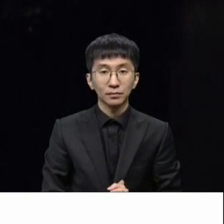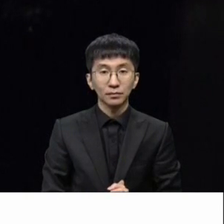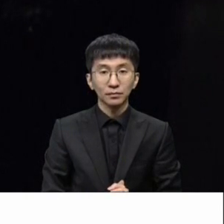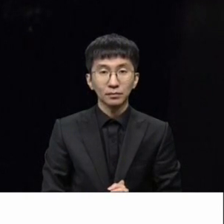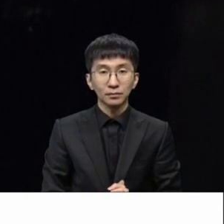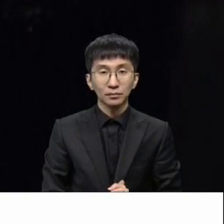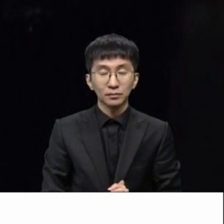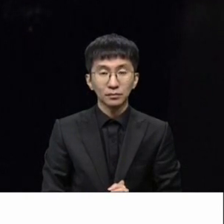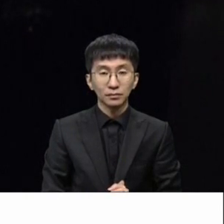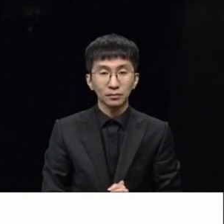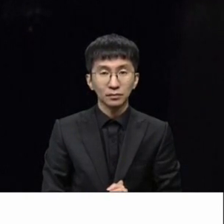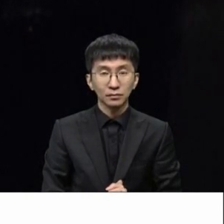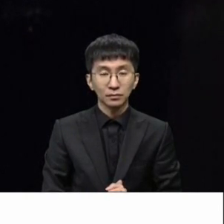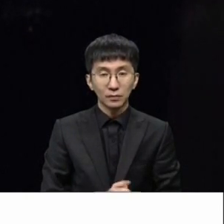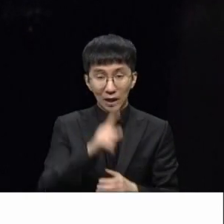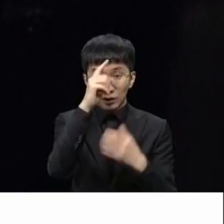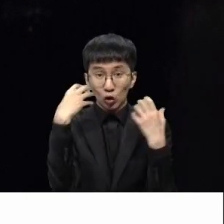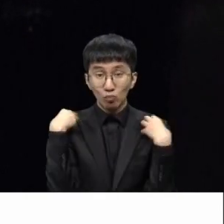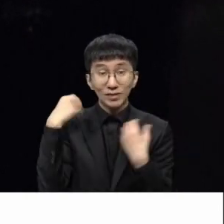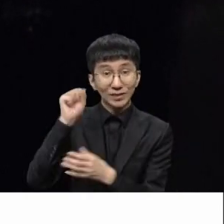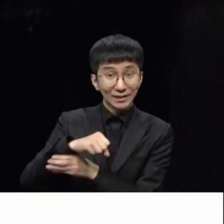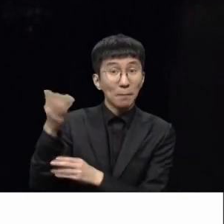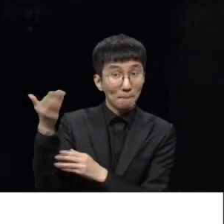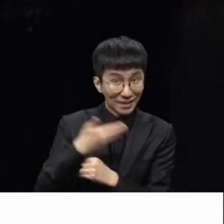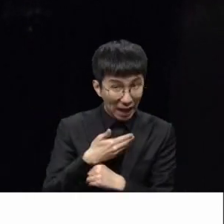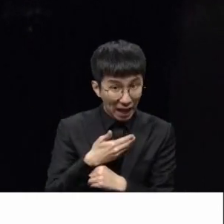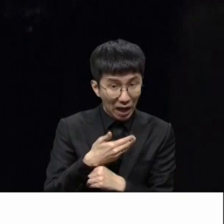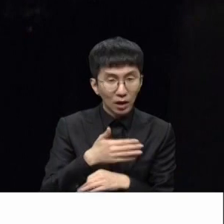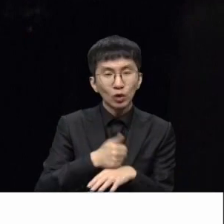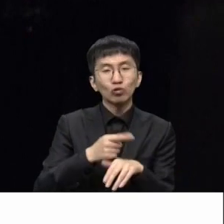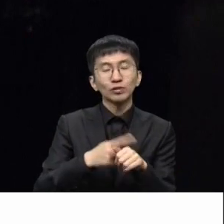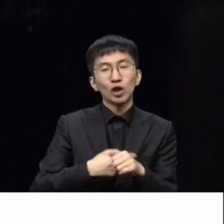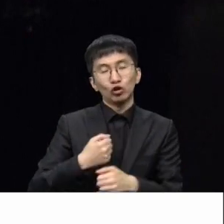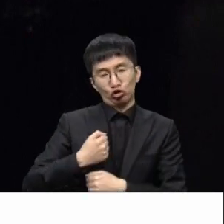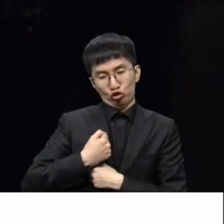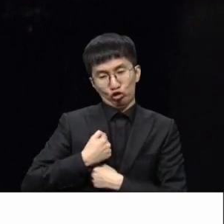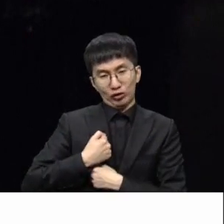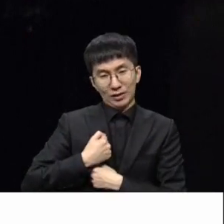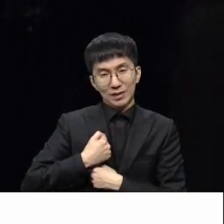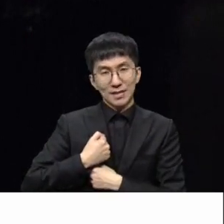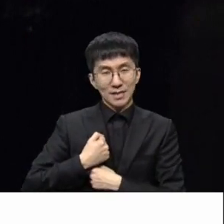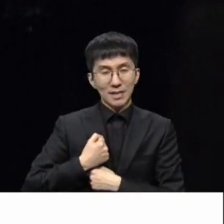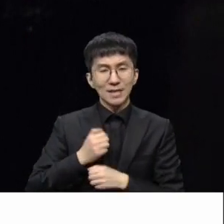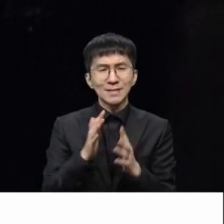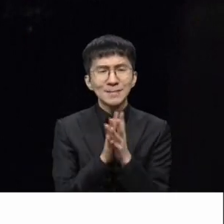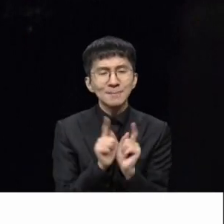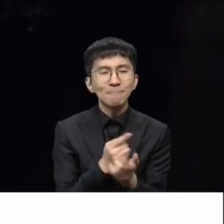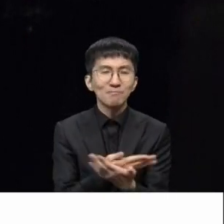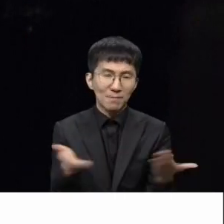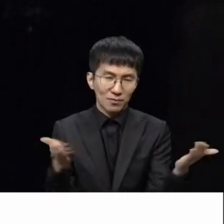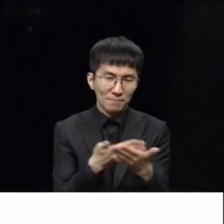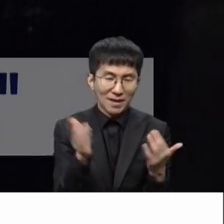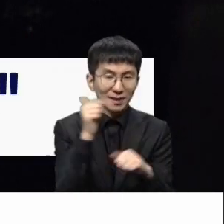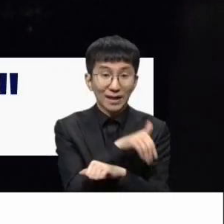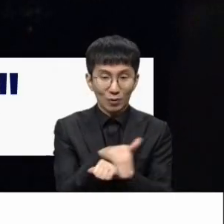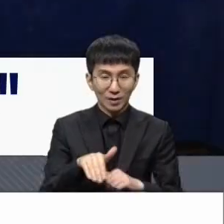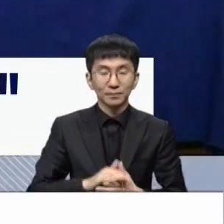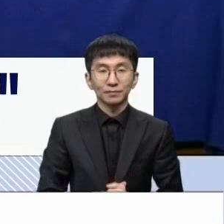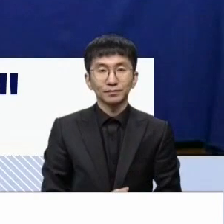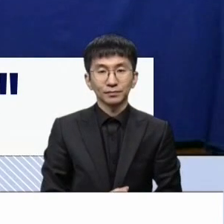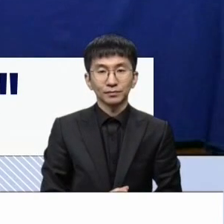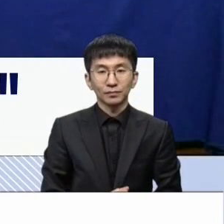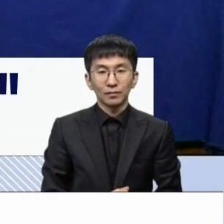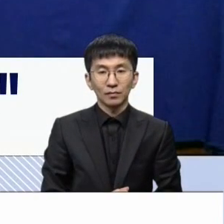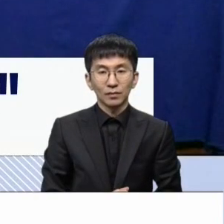네, 일단 FDA 긴급 승인이 떨어지면 군대를 동원해서 미 전역에 최대한 빨리 보급하겠다는 전략입니다.